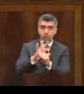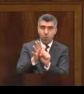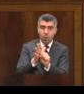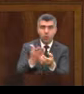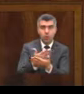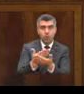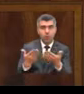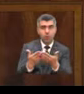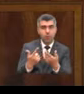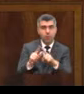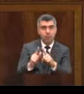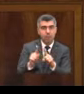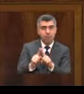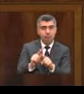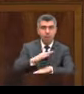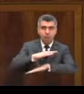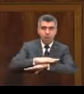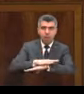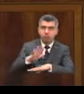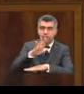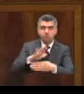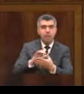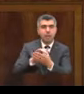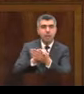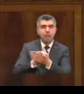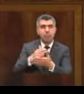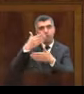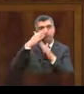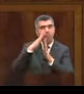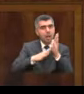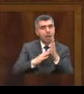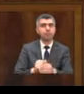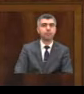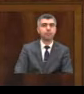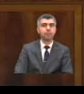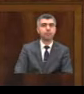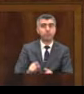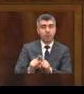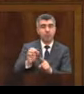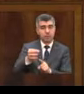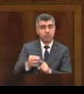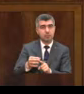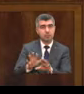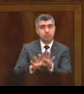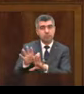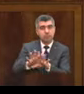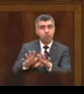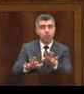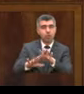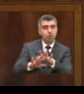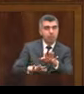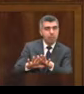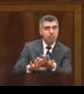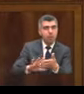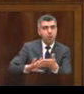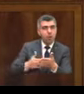والاجتماعية عن أصالة قيم التضامن في الشعب المغربي، سواء في تدبير تداعيات الاجتماعية والاقتصادية